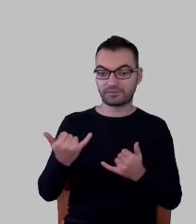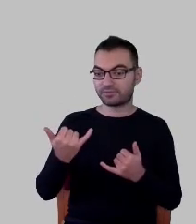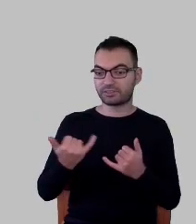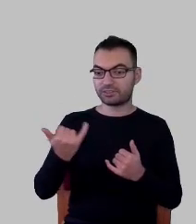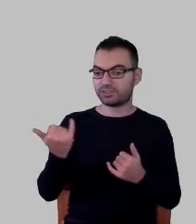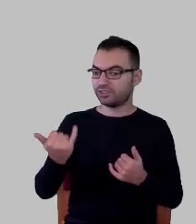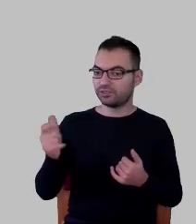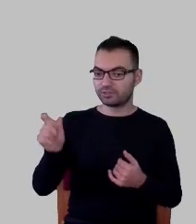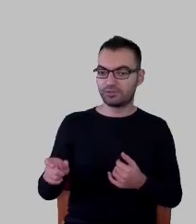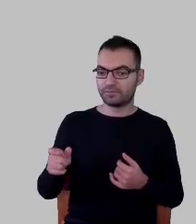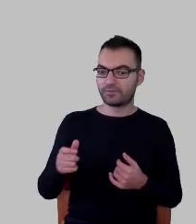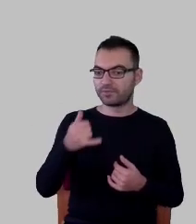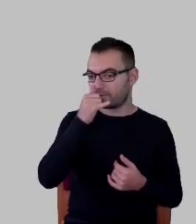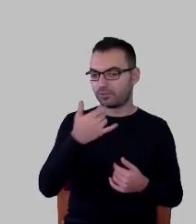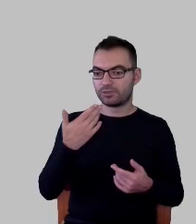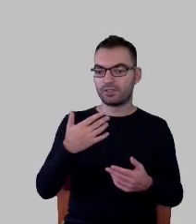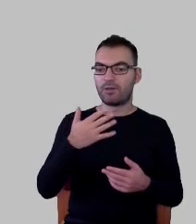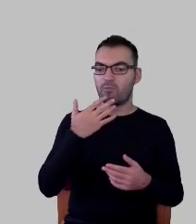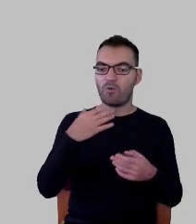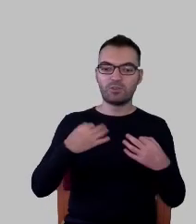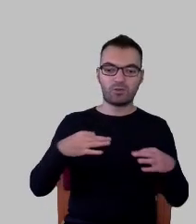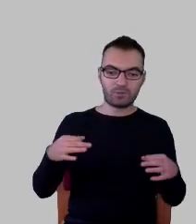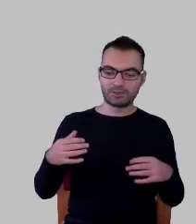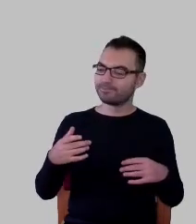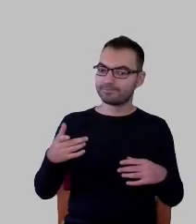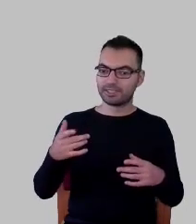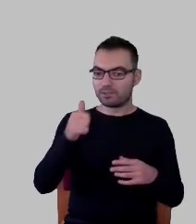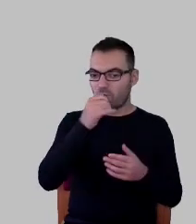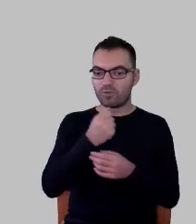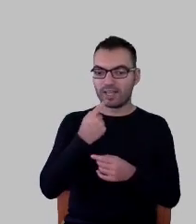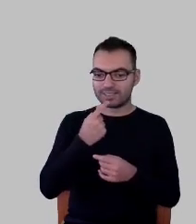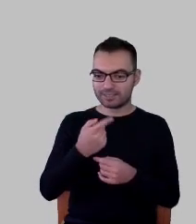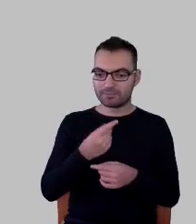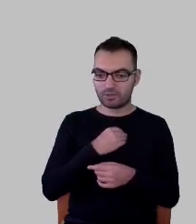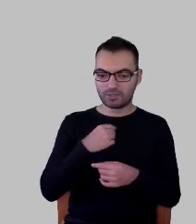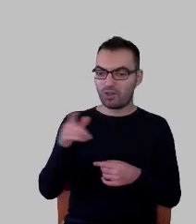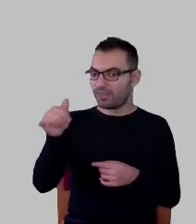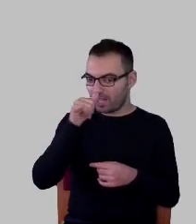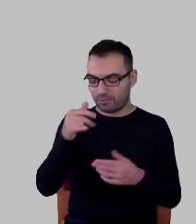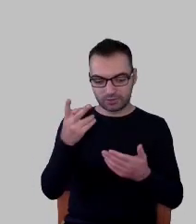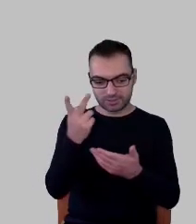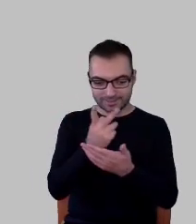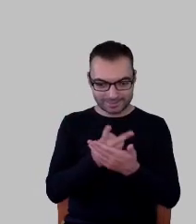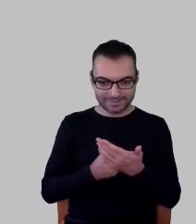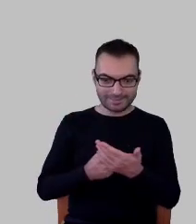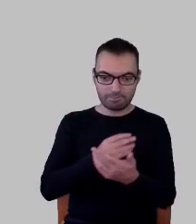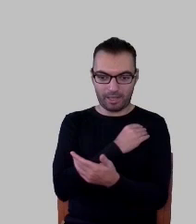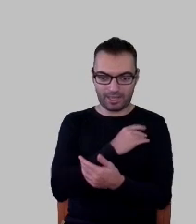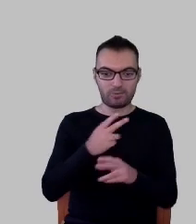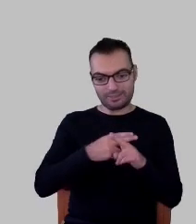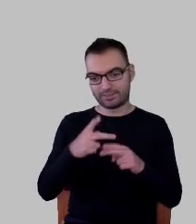się swobodnie językiem, no to trudno będzie mu korzystać z materiałów, które są